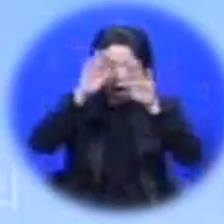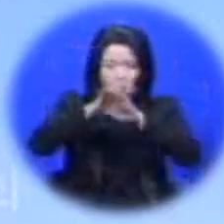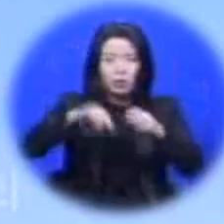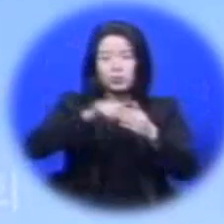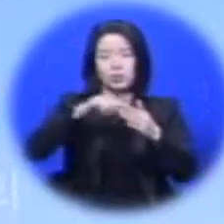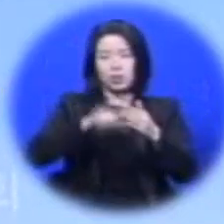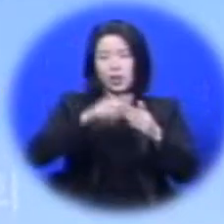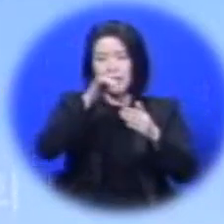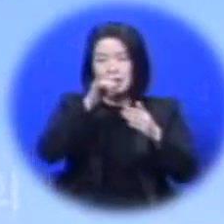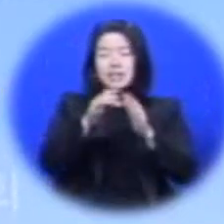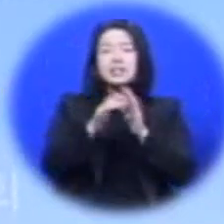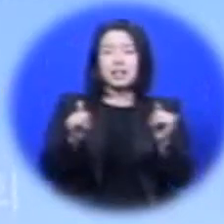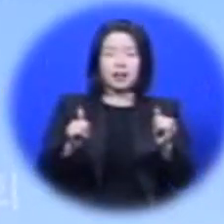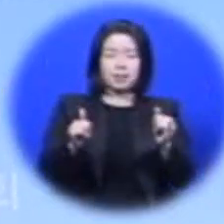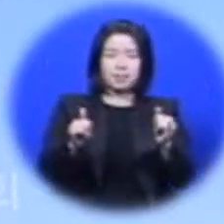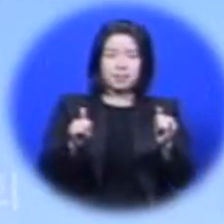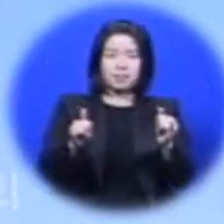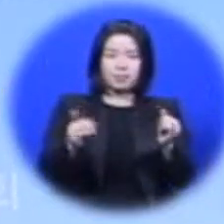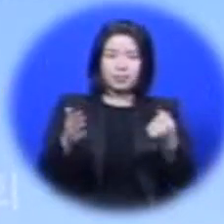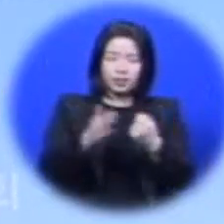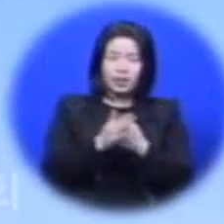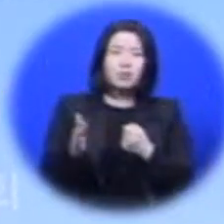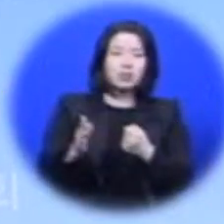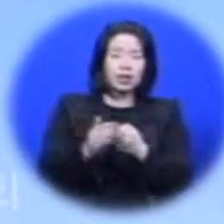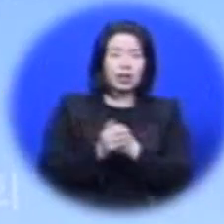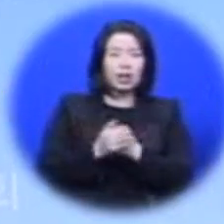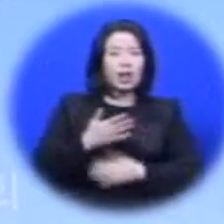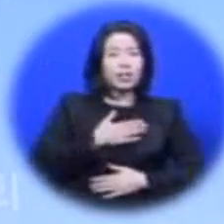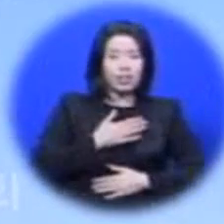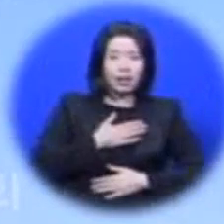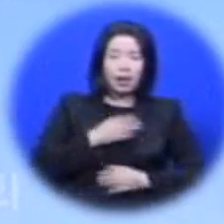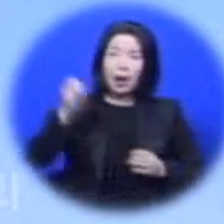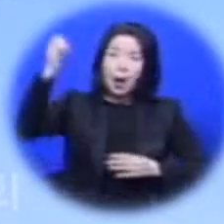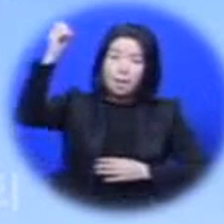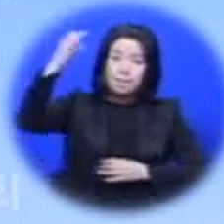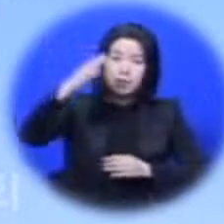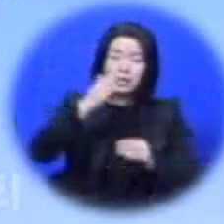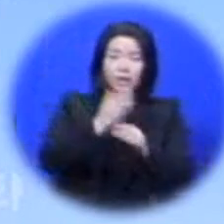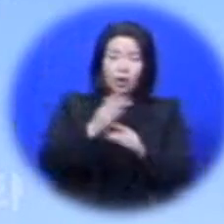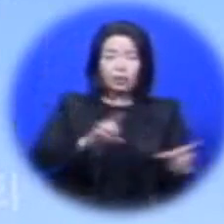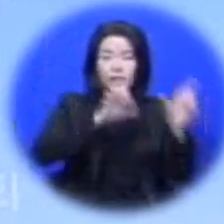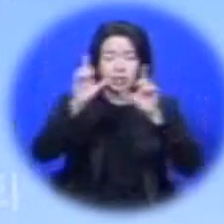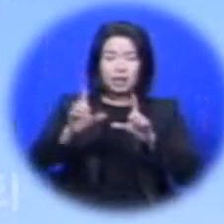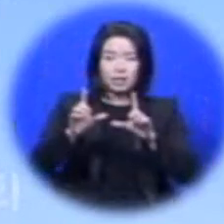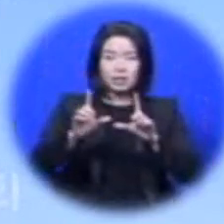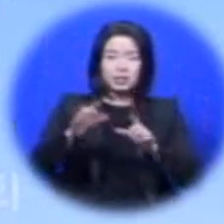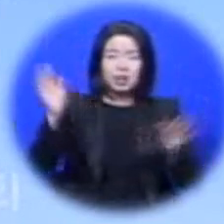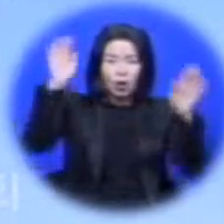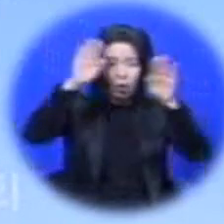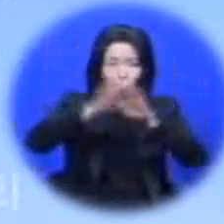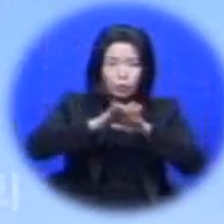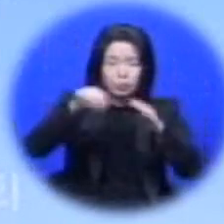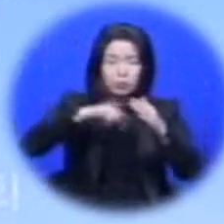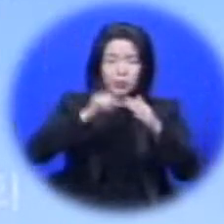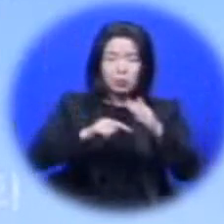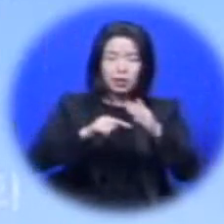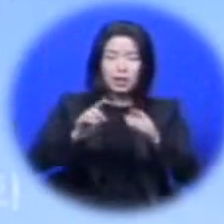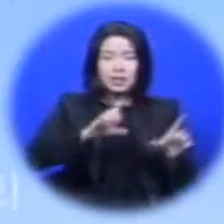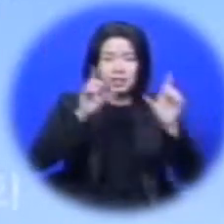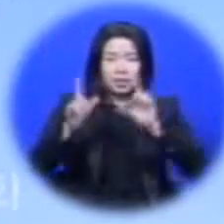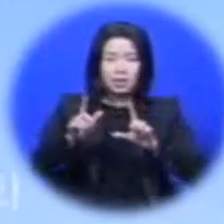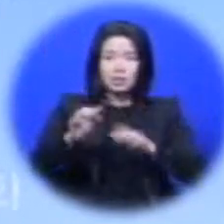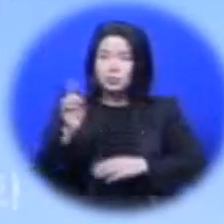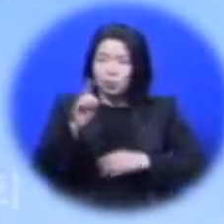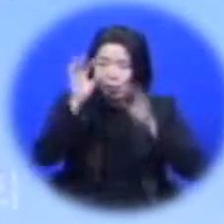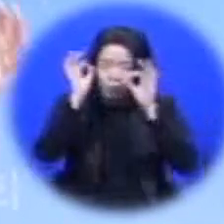있는 사람입니다. 그러니까 내가 빛 가운데 사는지 어둠 속에 사는지는 뭘 보고